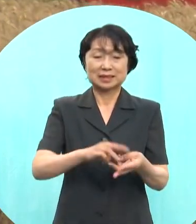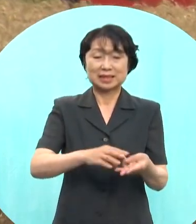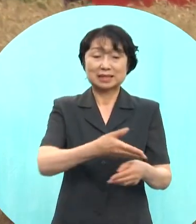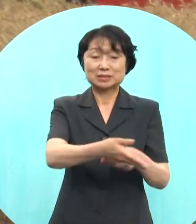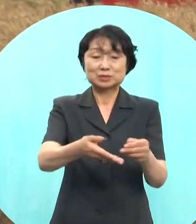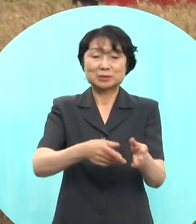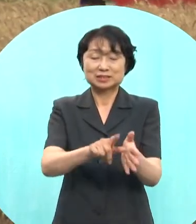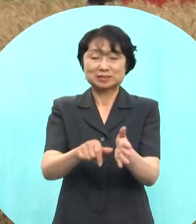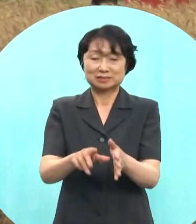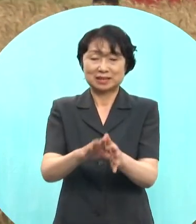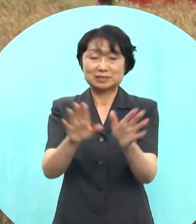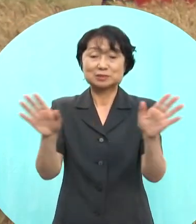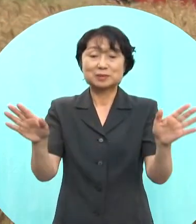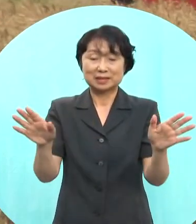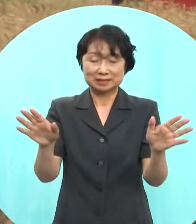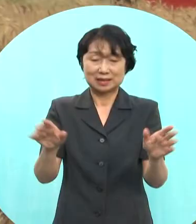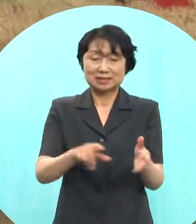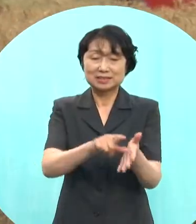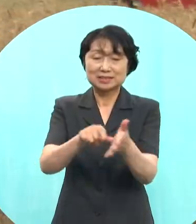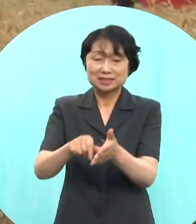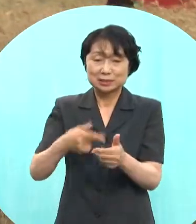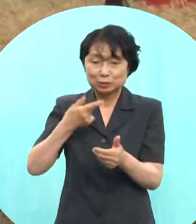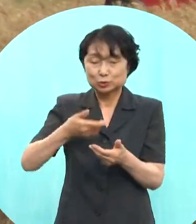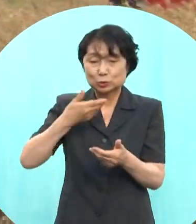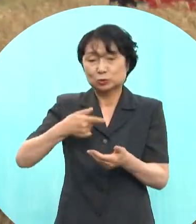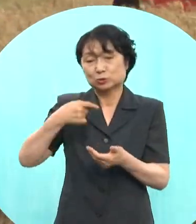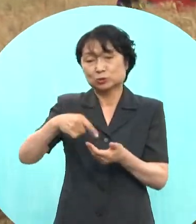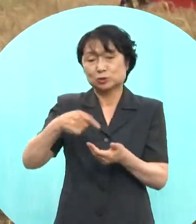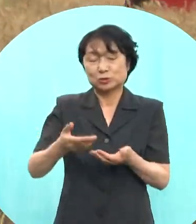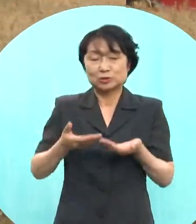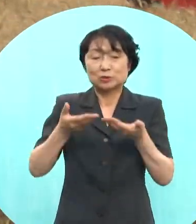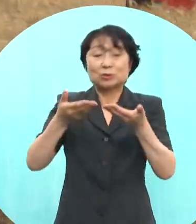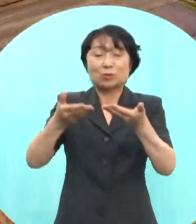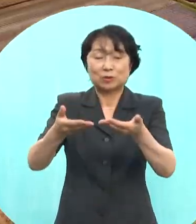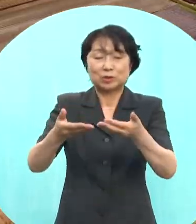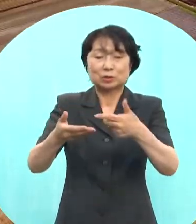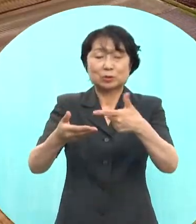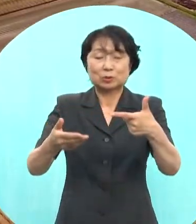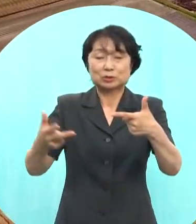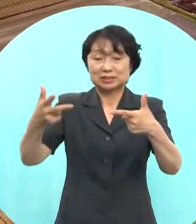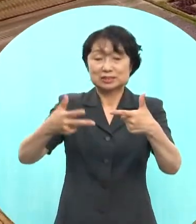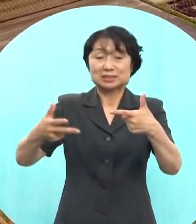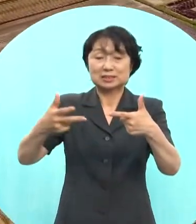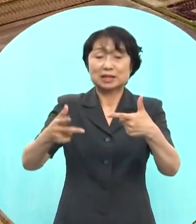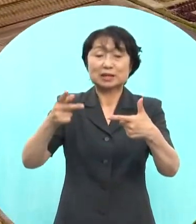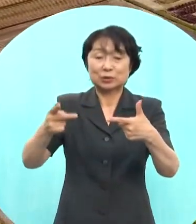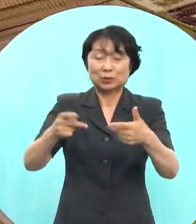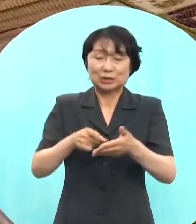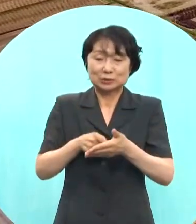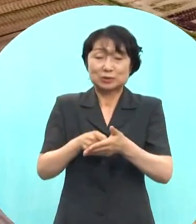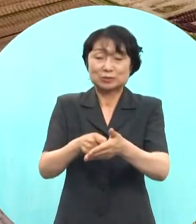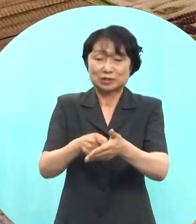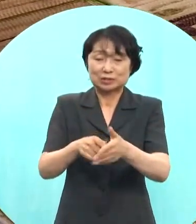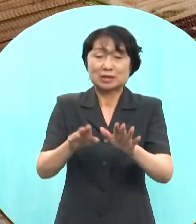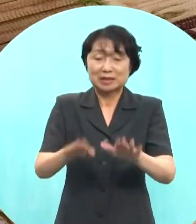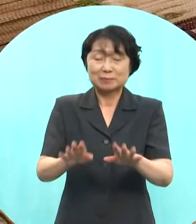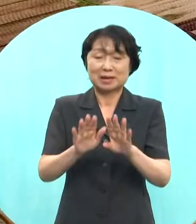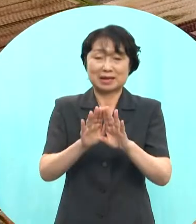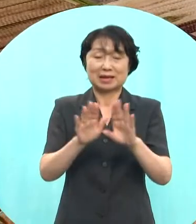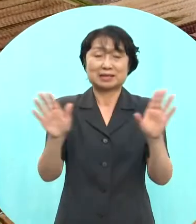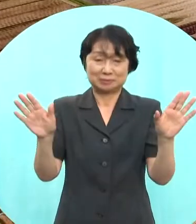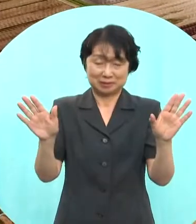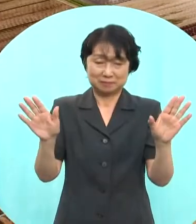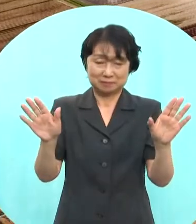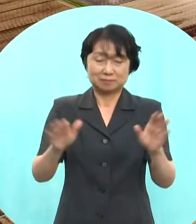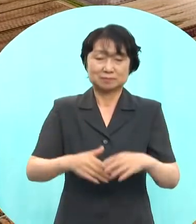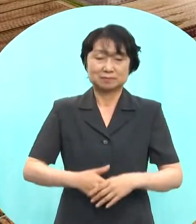なたじま地区で始まった地域の食育への貢献と6次産業化への取り組みは始ま